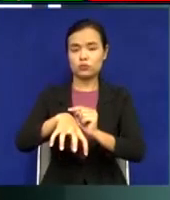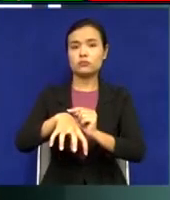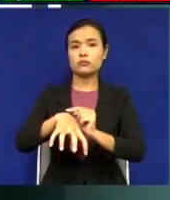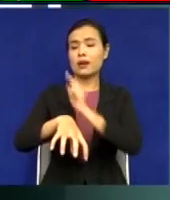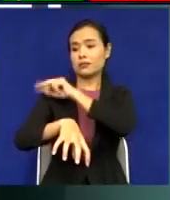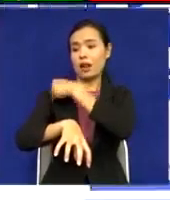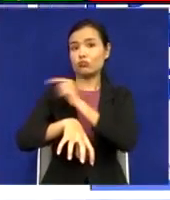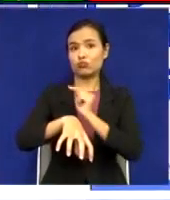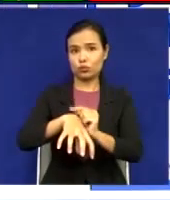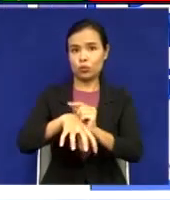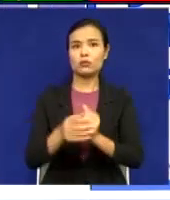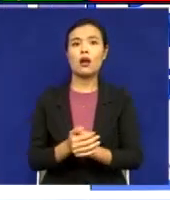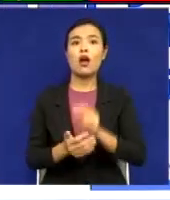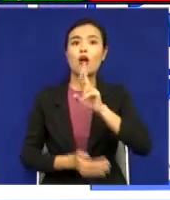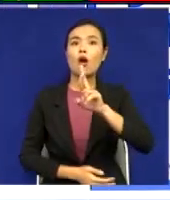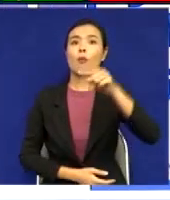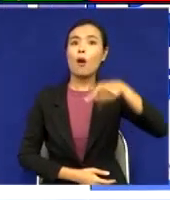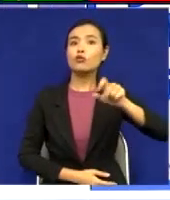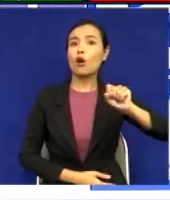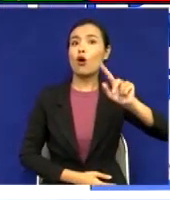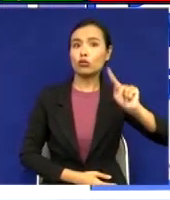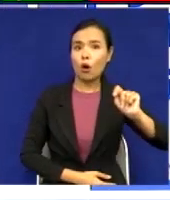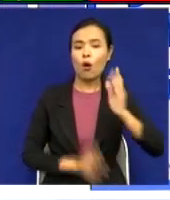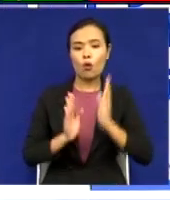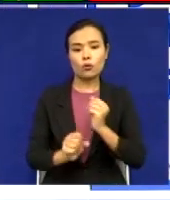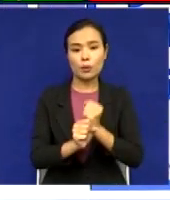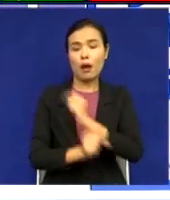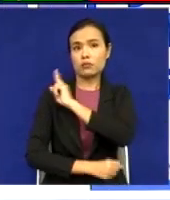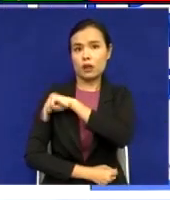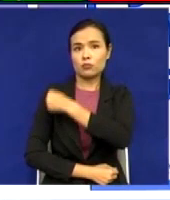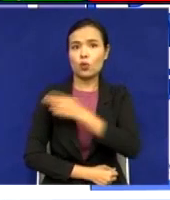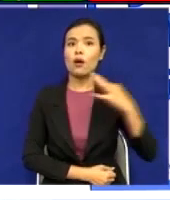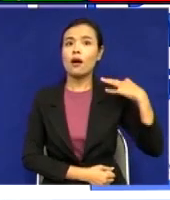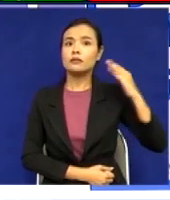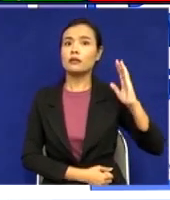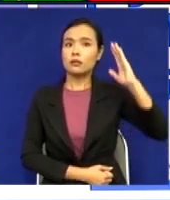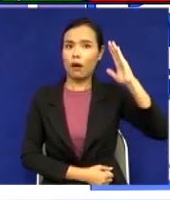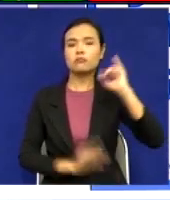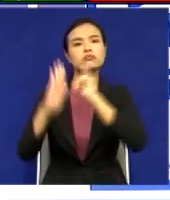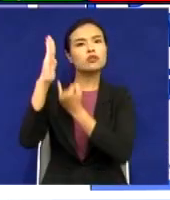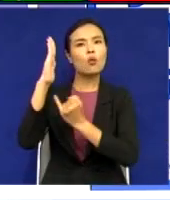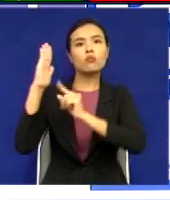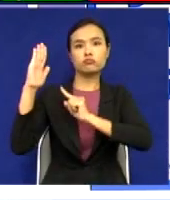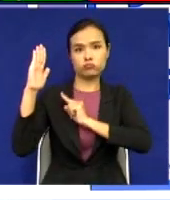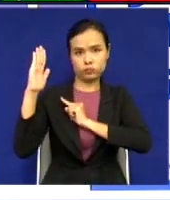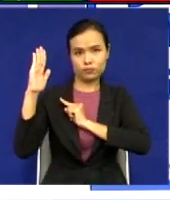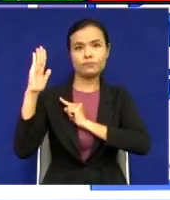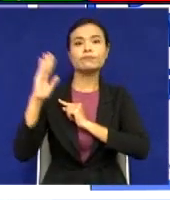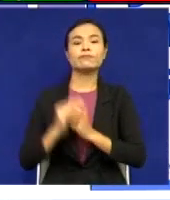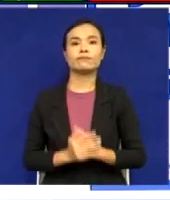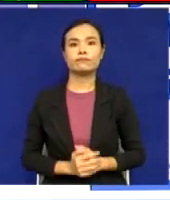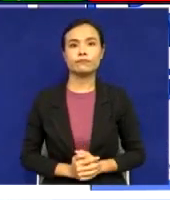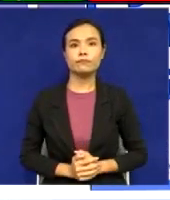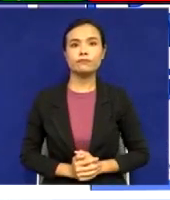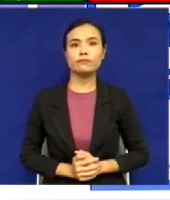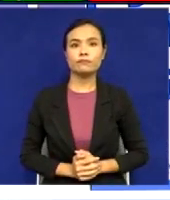ครับแล้วก็มีรพ.ส.ต.มีเจ้าหน้าที่อาสาสมัครสาธารณสุขในจังหวัดนั้นๆเป็นเ